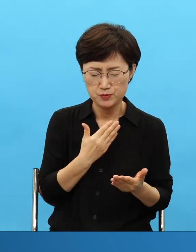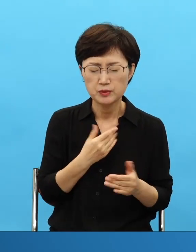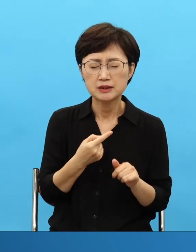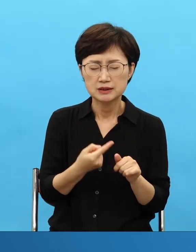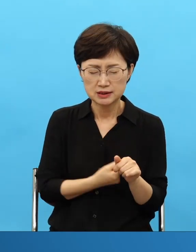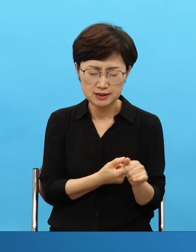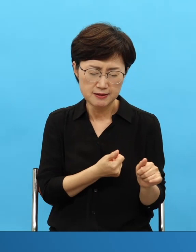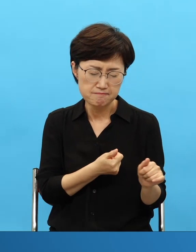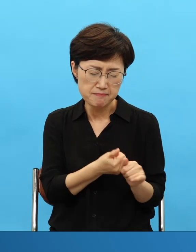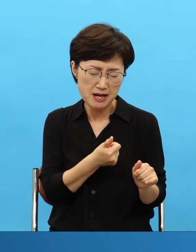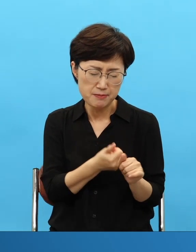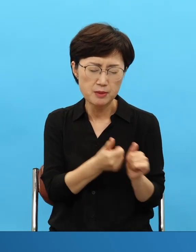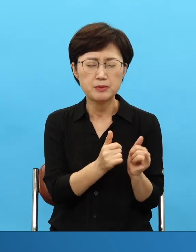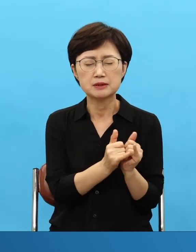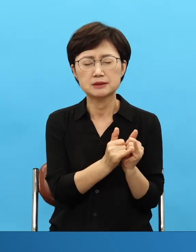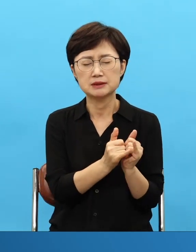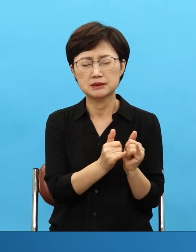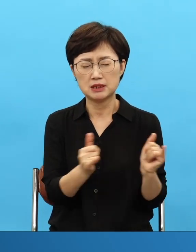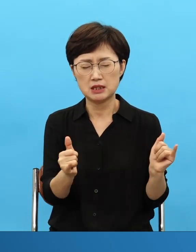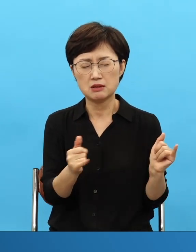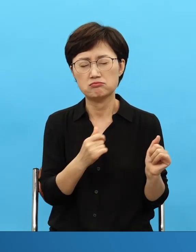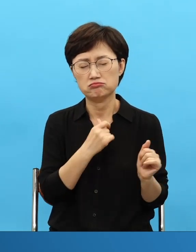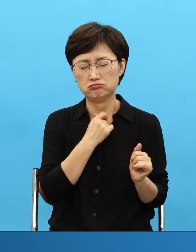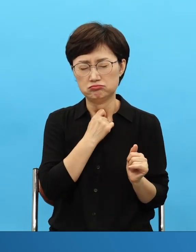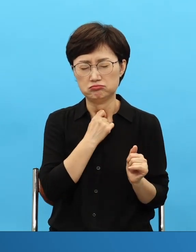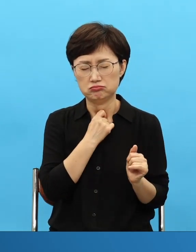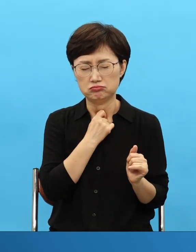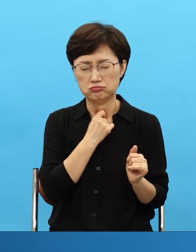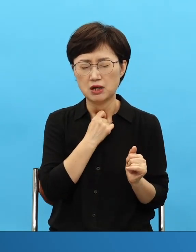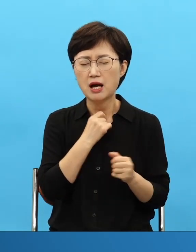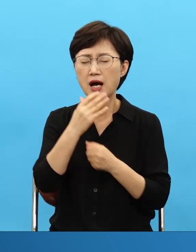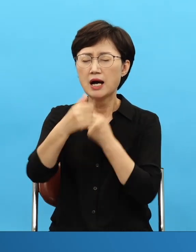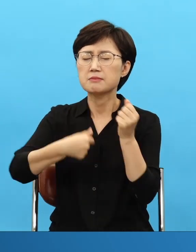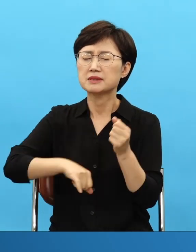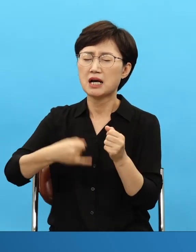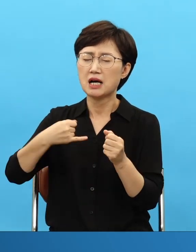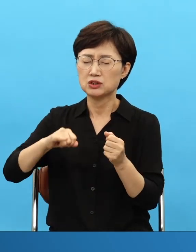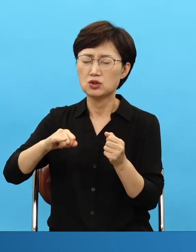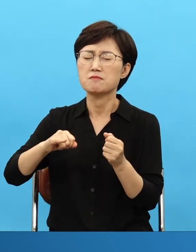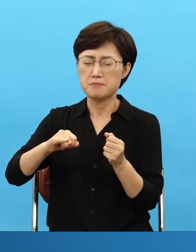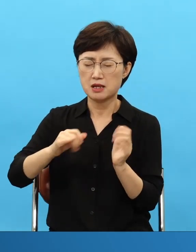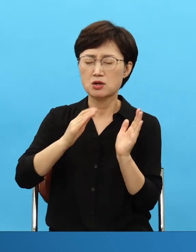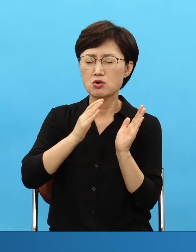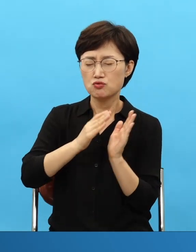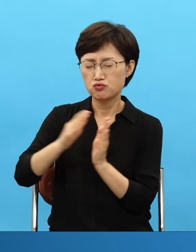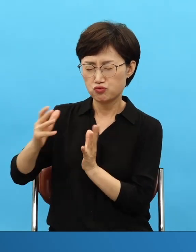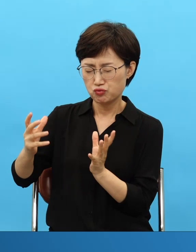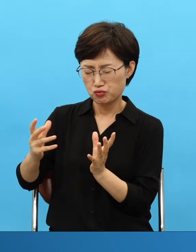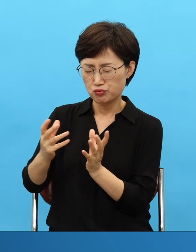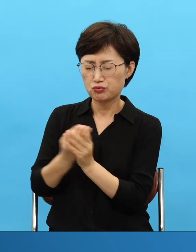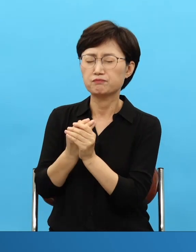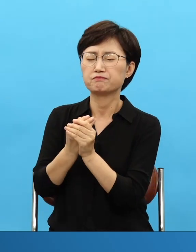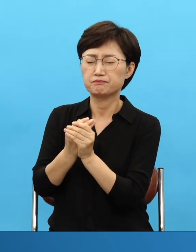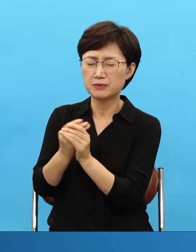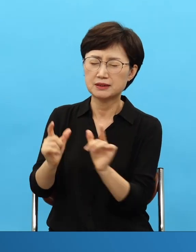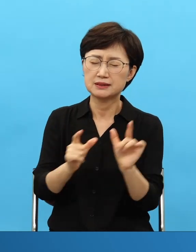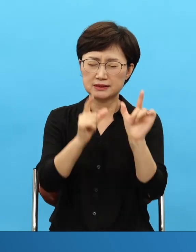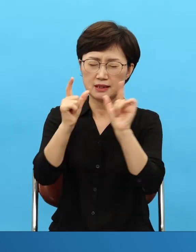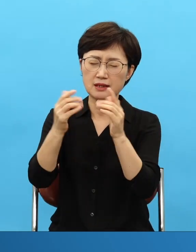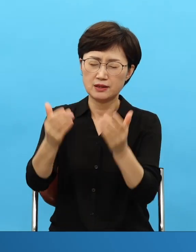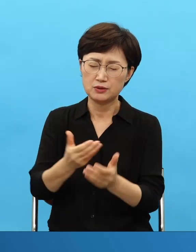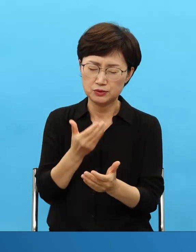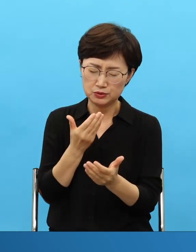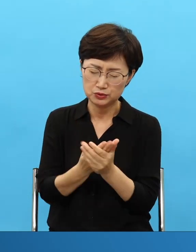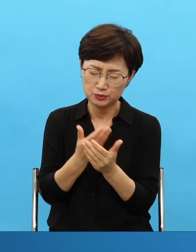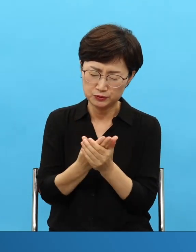갖출 것을 가진 자녀의 축복 누리게 하실 줄 믿습니다. We believe that you will lead us to enjoy the blessing of the child of God that has